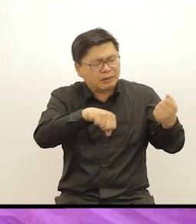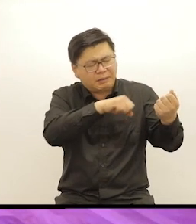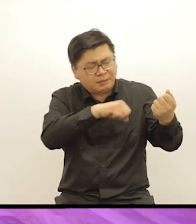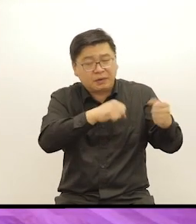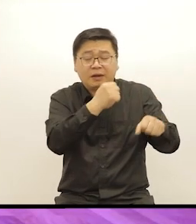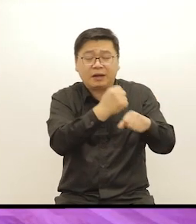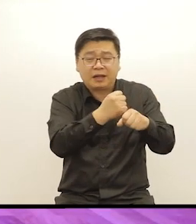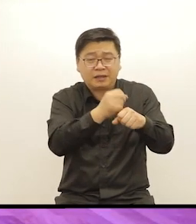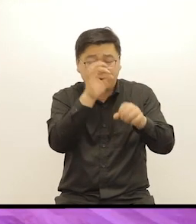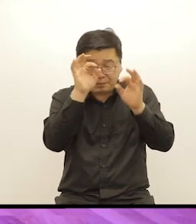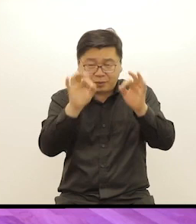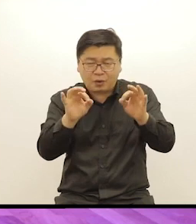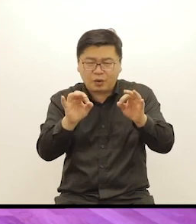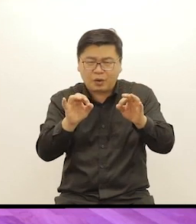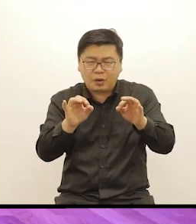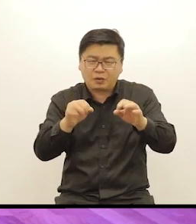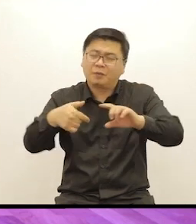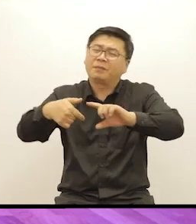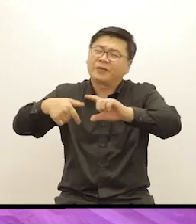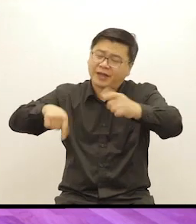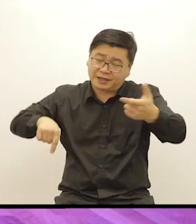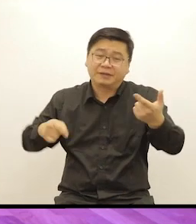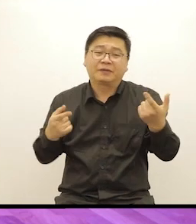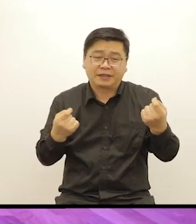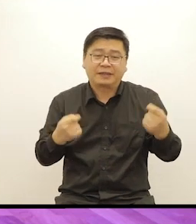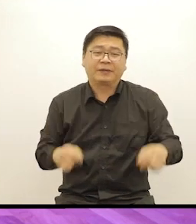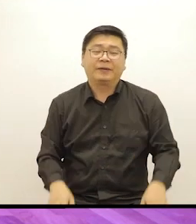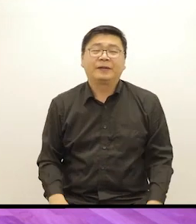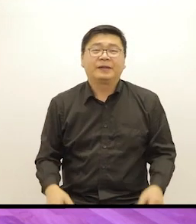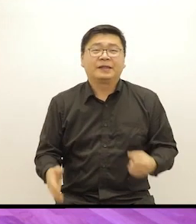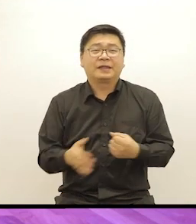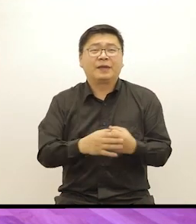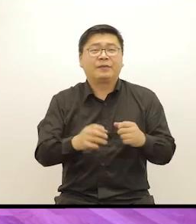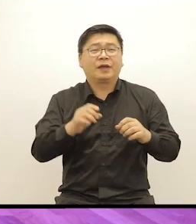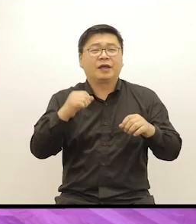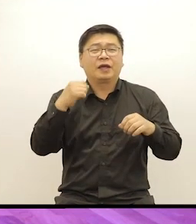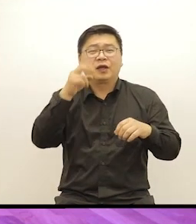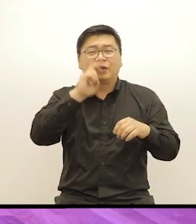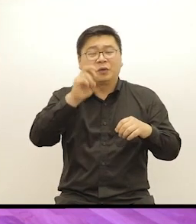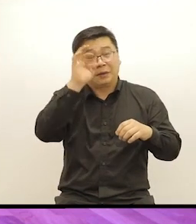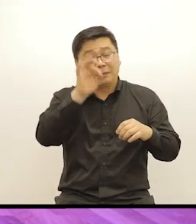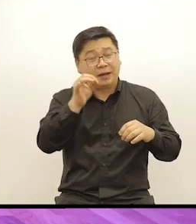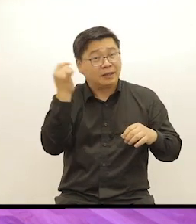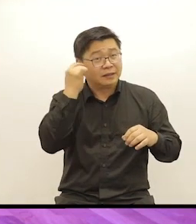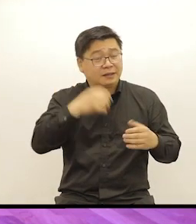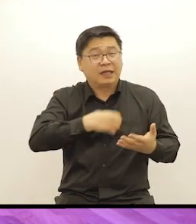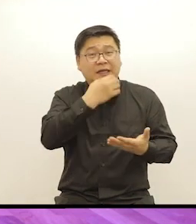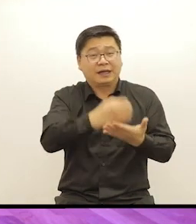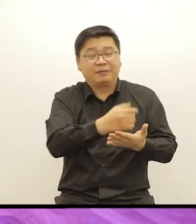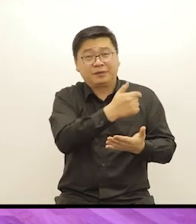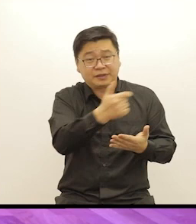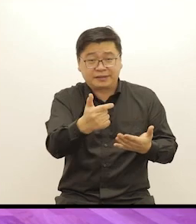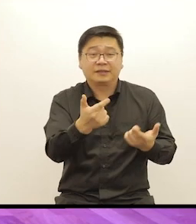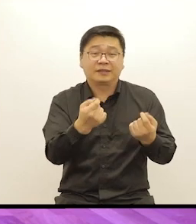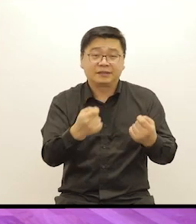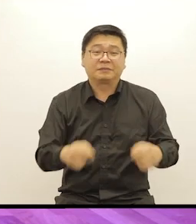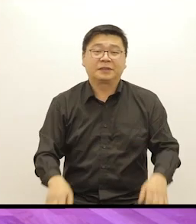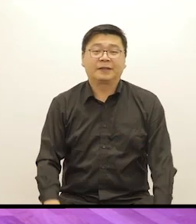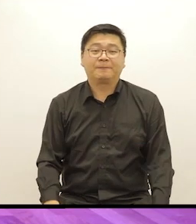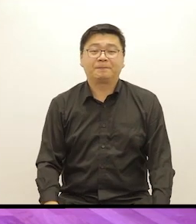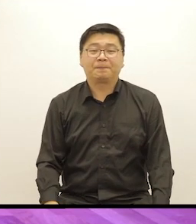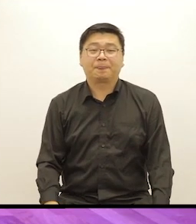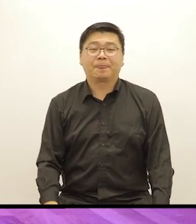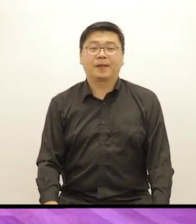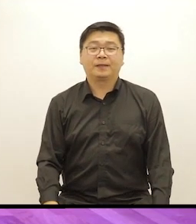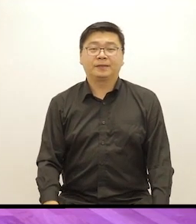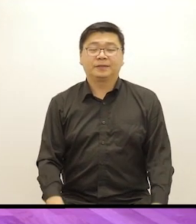있어서 남다른 것 같습니다. 그렇기 때문에 그 무대의 감동 또한 역시 다르게 다가오는 것 같은데요.